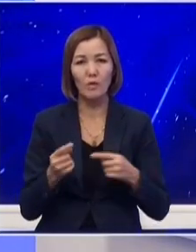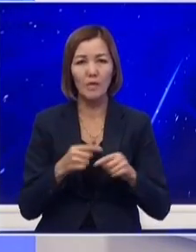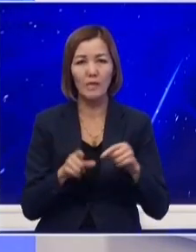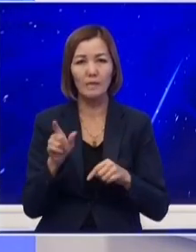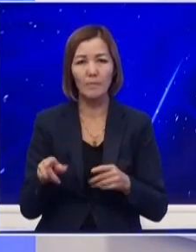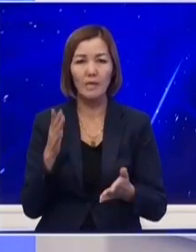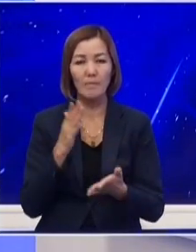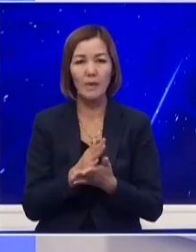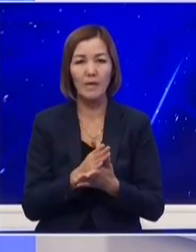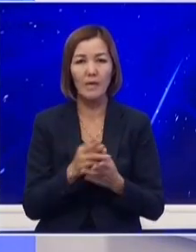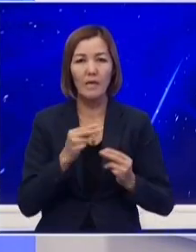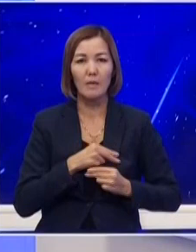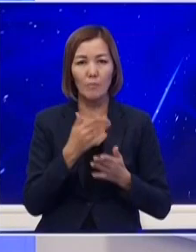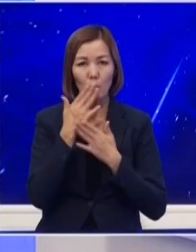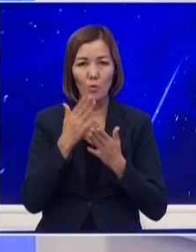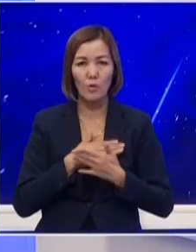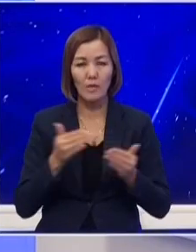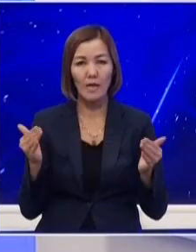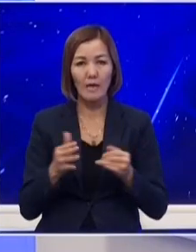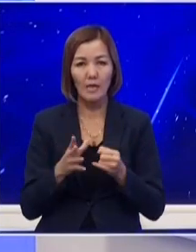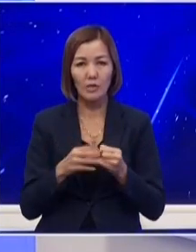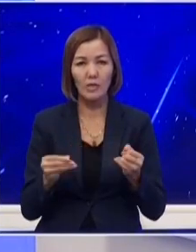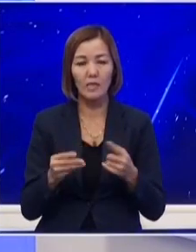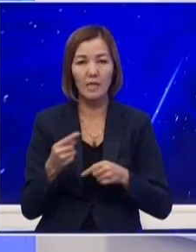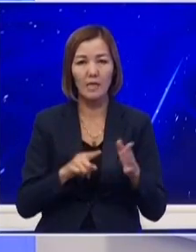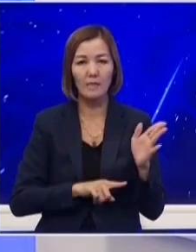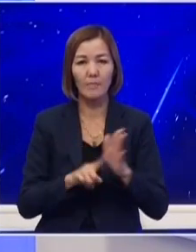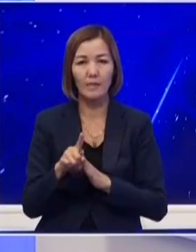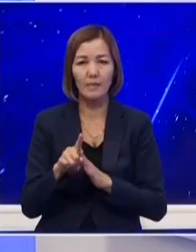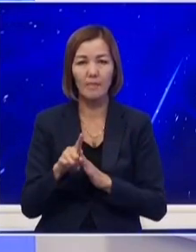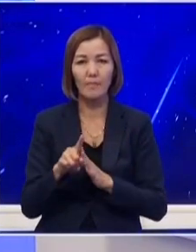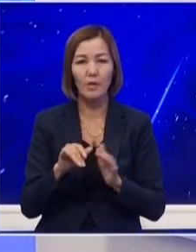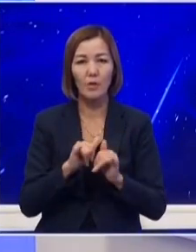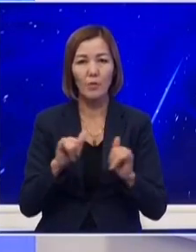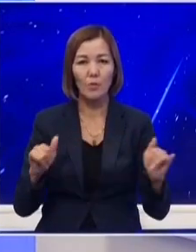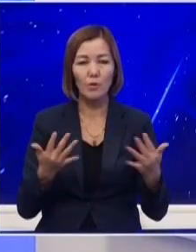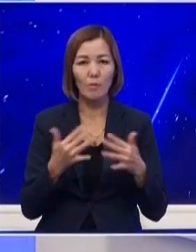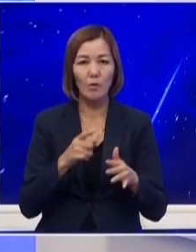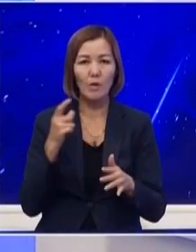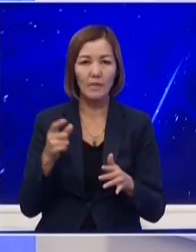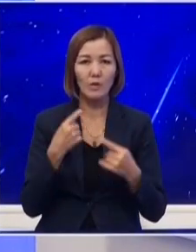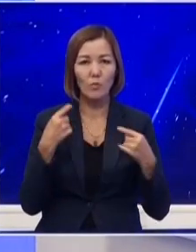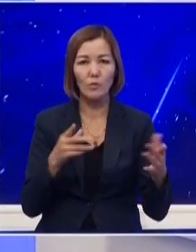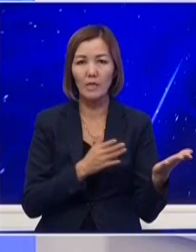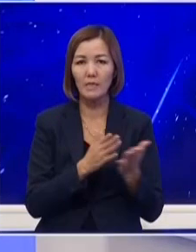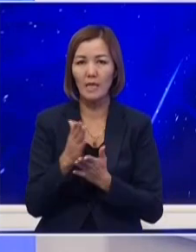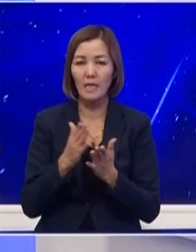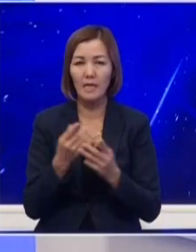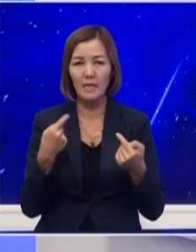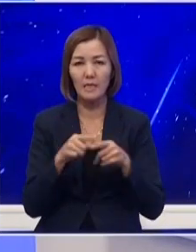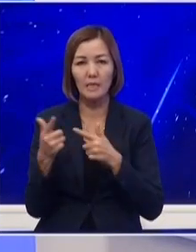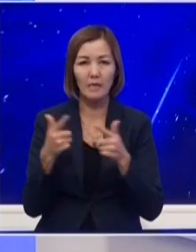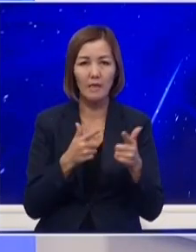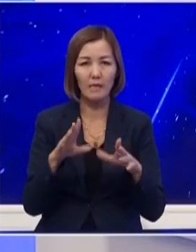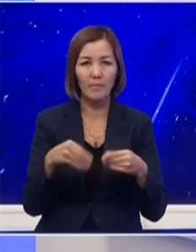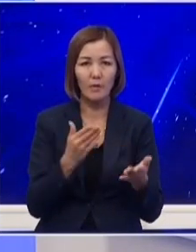бар. Еңбек қорлығының арқасында аядай ғана жерден кәсіп бастап, кеңейіп, көктеп бүгінде ауыл шаруашылығы мен өзге де салаларға техника дайындап